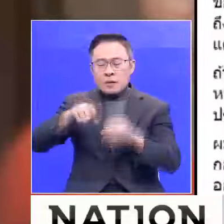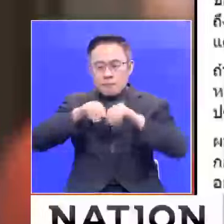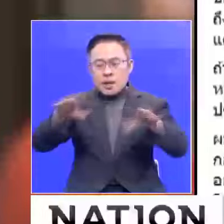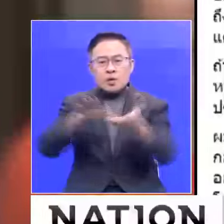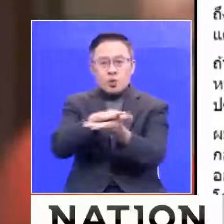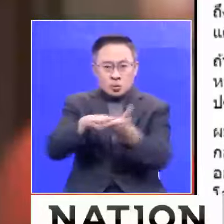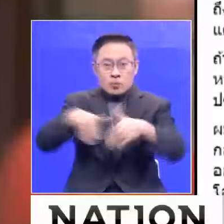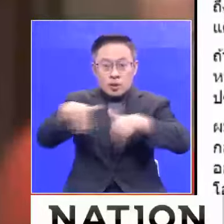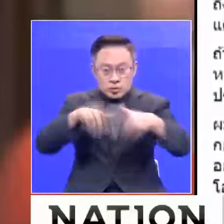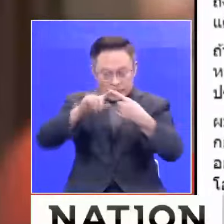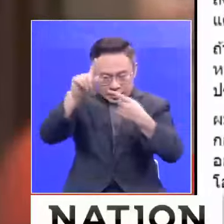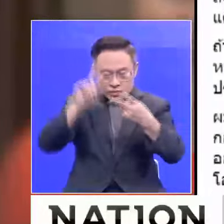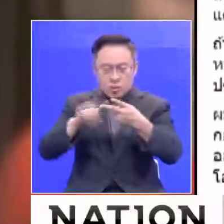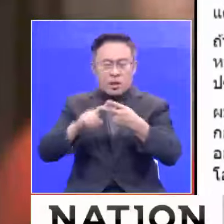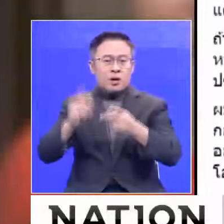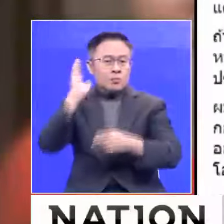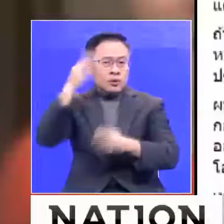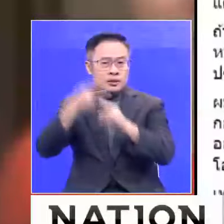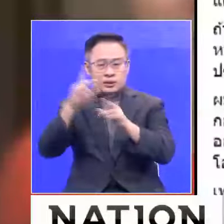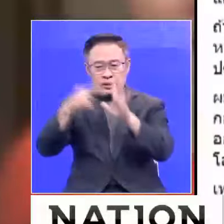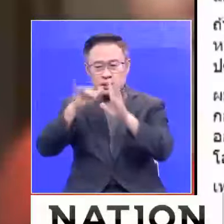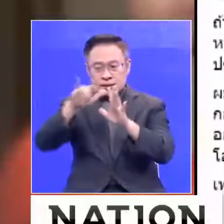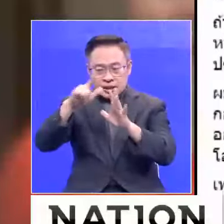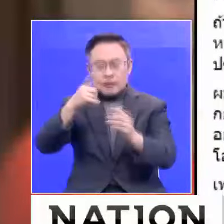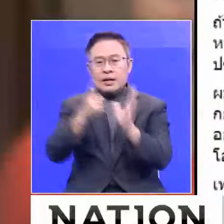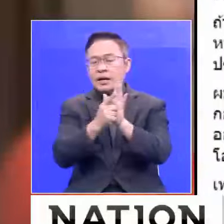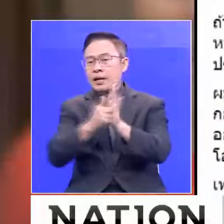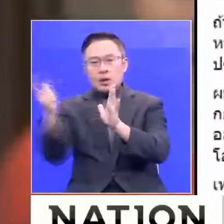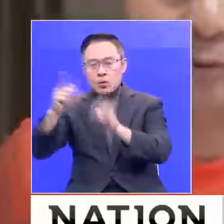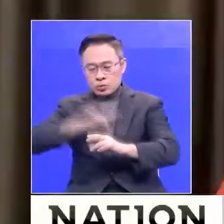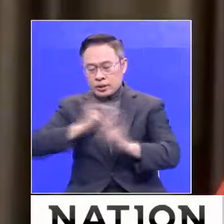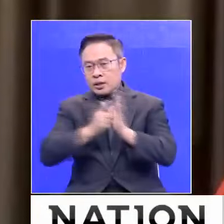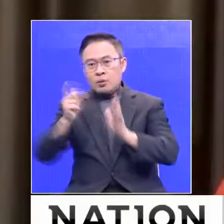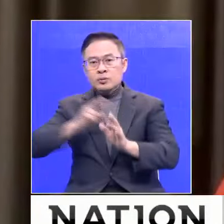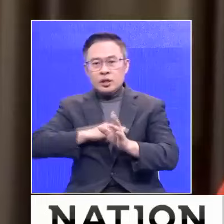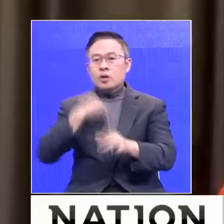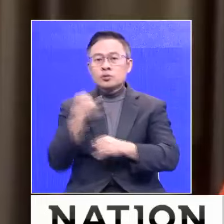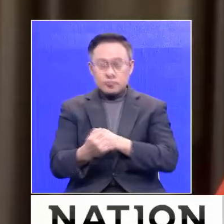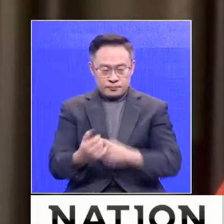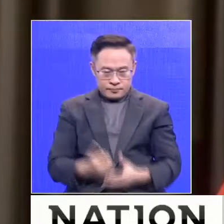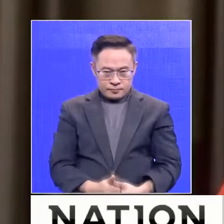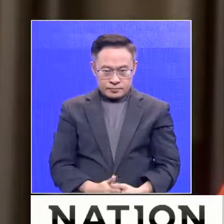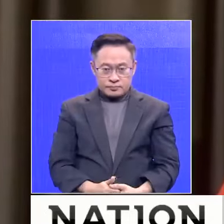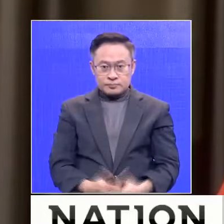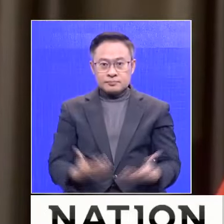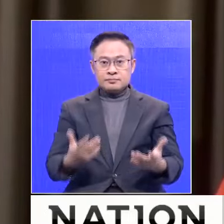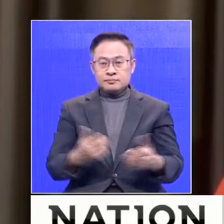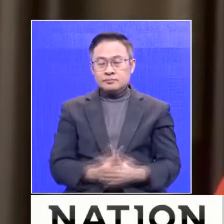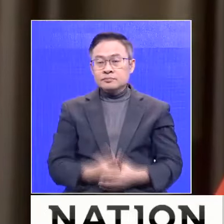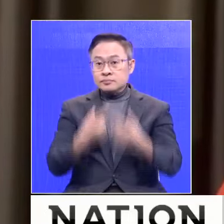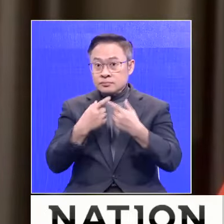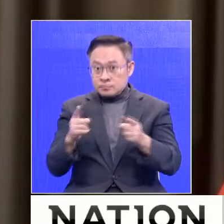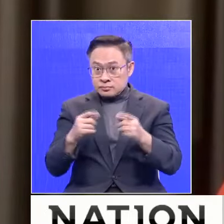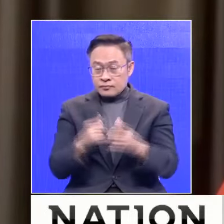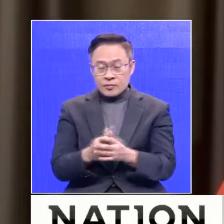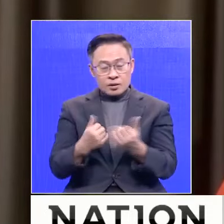เยอะบอกการหยุดปฏิบัติหน้าที่ต้องขึ้นอยู่กับคำสั่งศาลอีกส่วนหนึ่งก็บอกว่าอ้าวก็เลขาคณะกรรมการเลขา